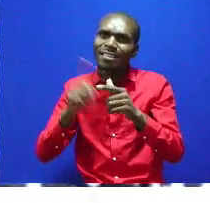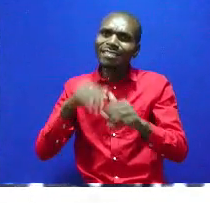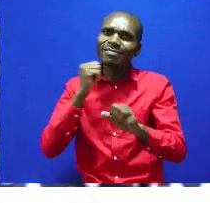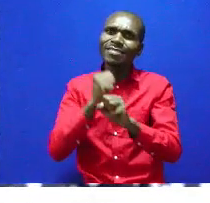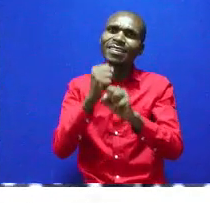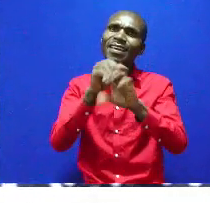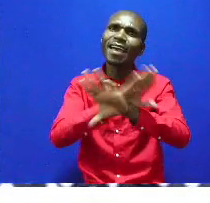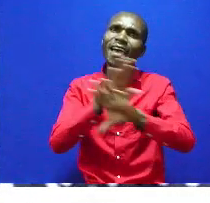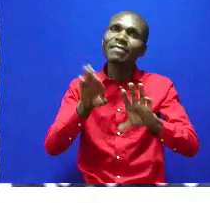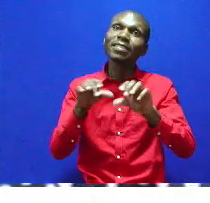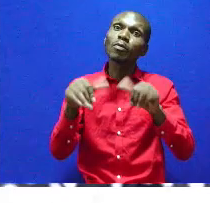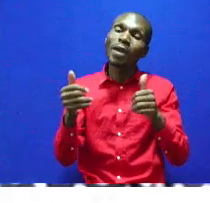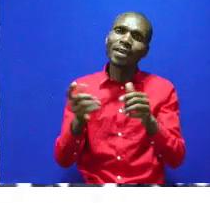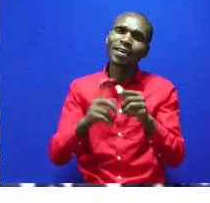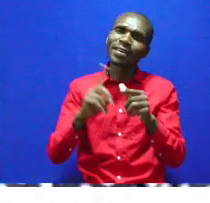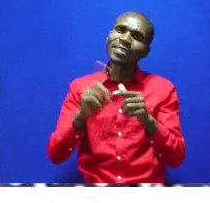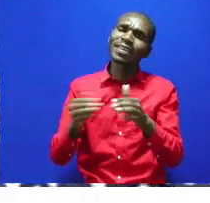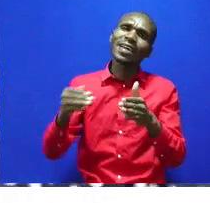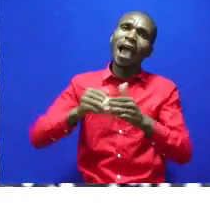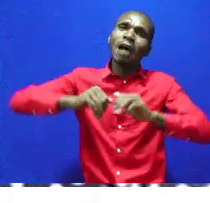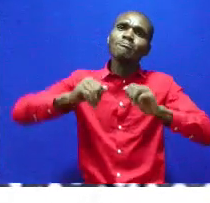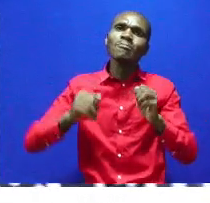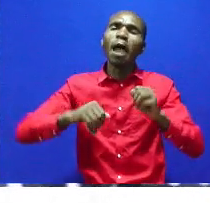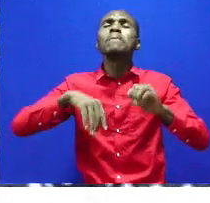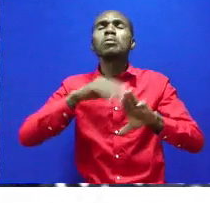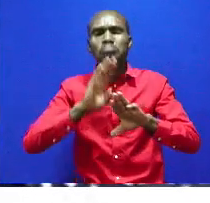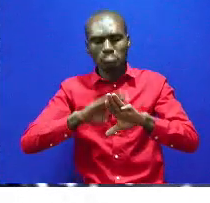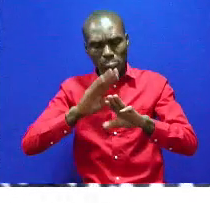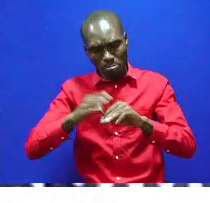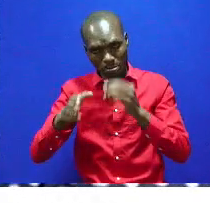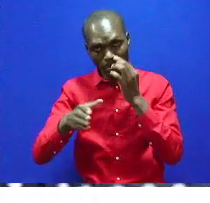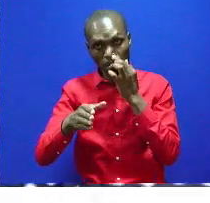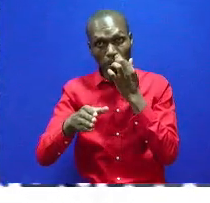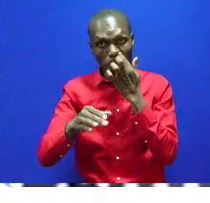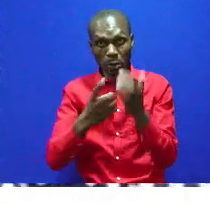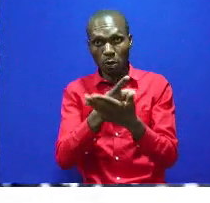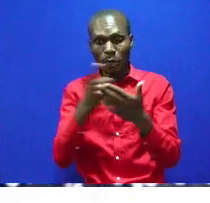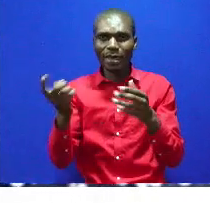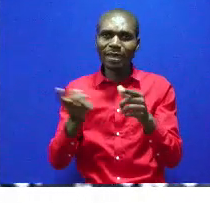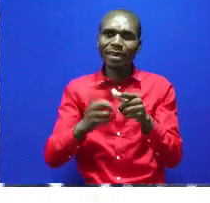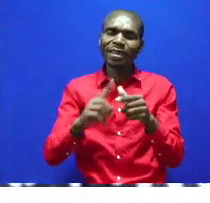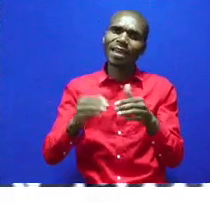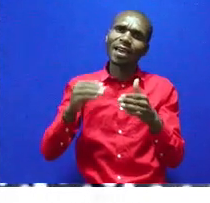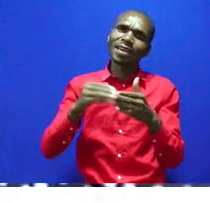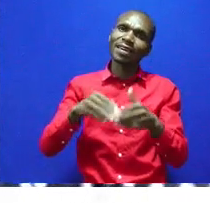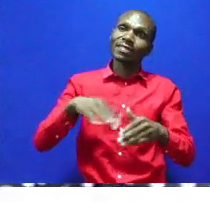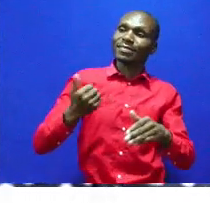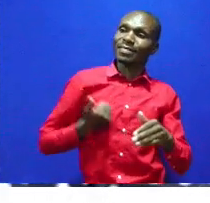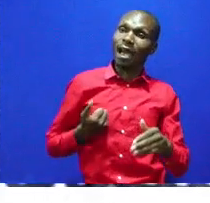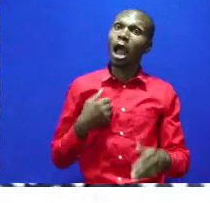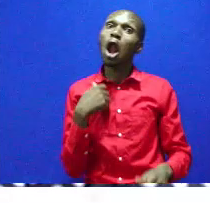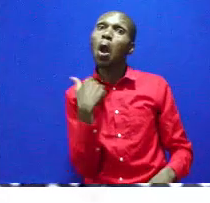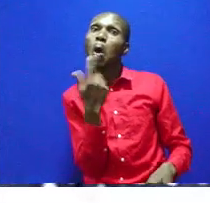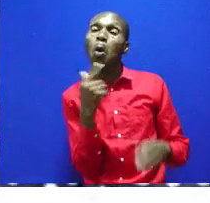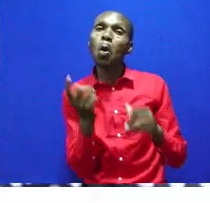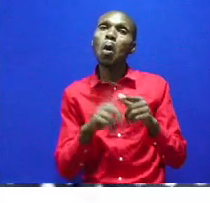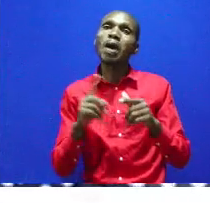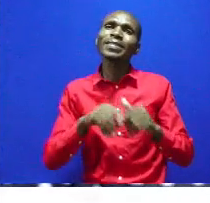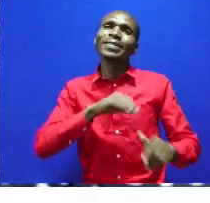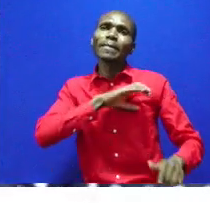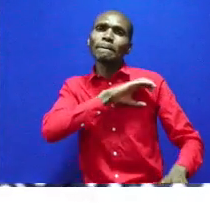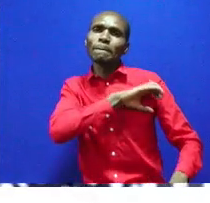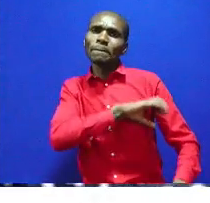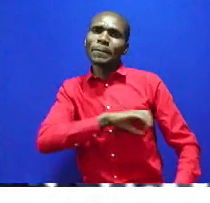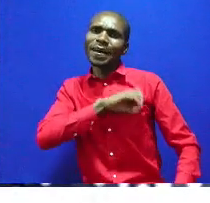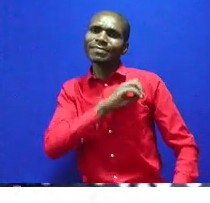vitu in a happy mood all through that week. So she was that girl. Alikuwa na huruma kwa kila mtu.